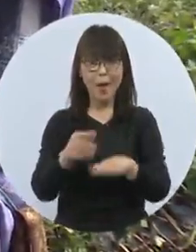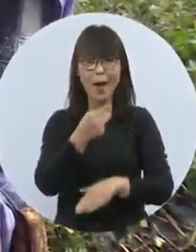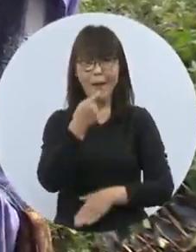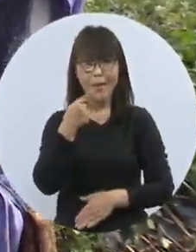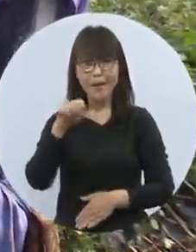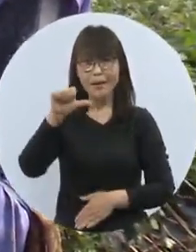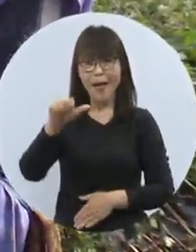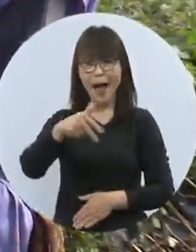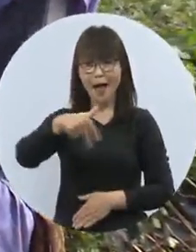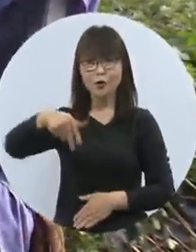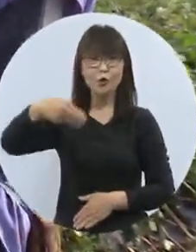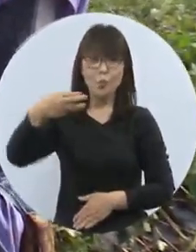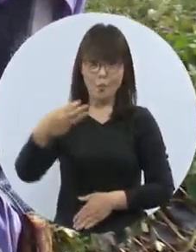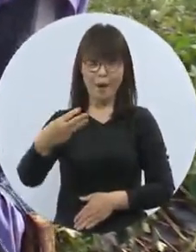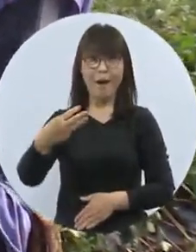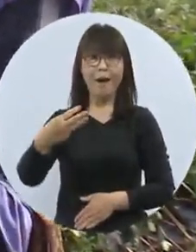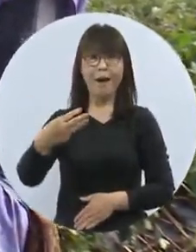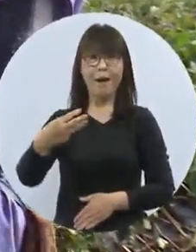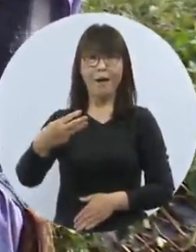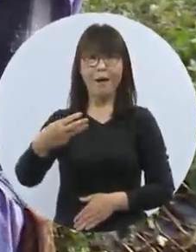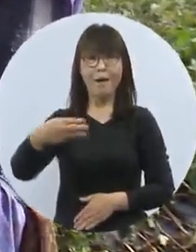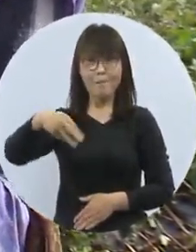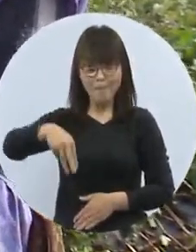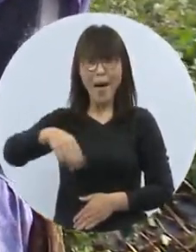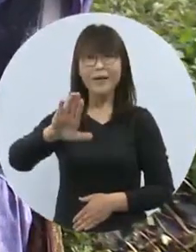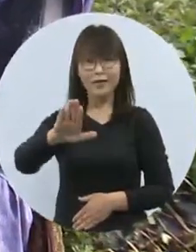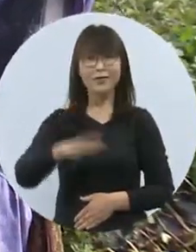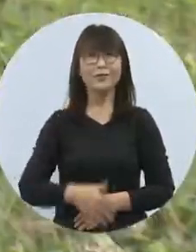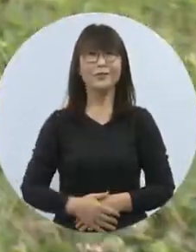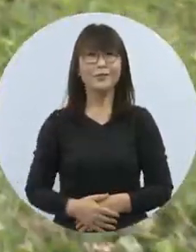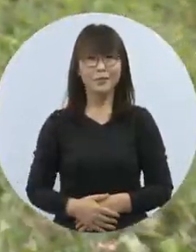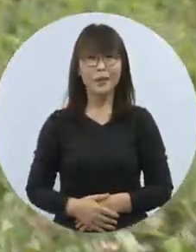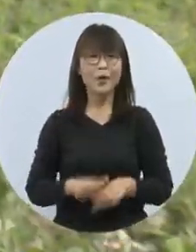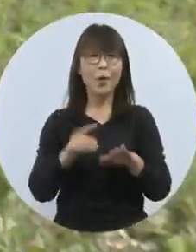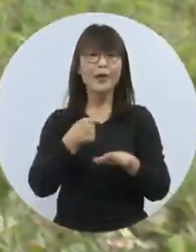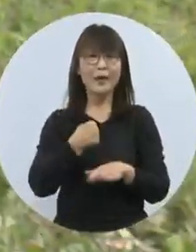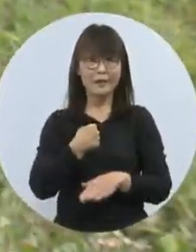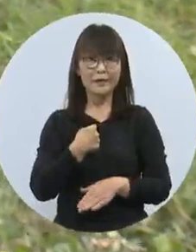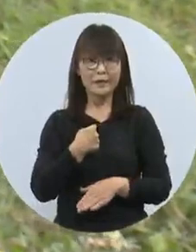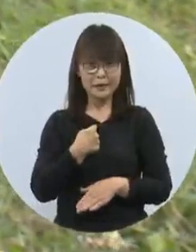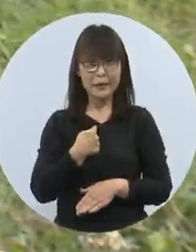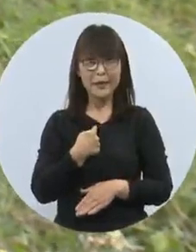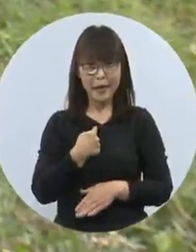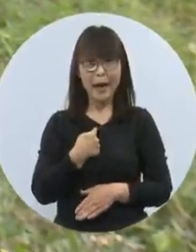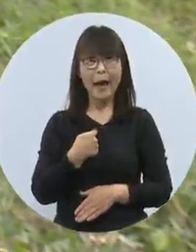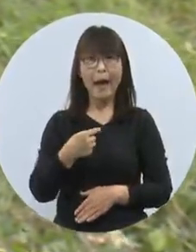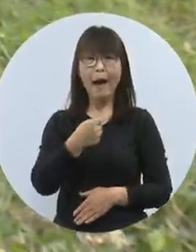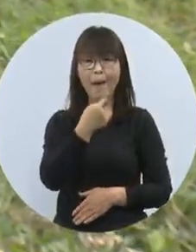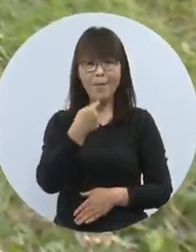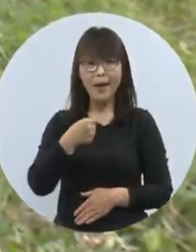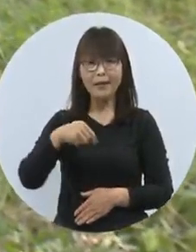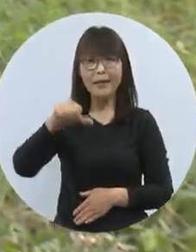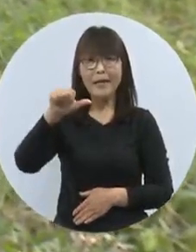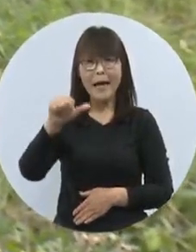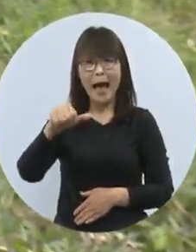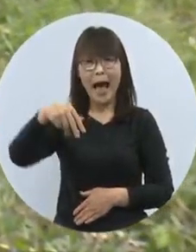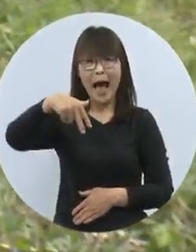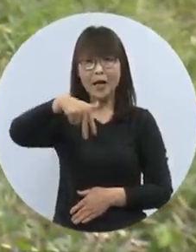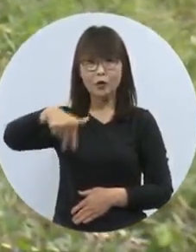あずまっていう品種を育てております。私が紅あずまの味が好きなもん